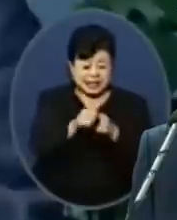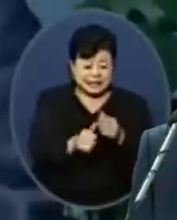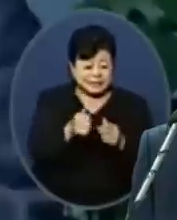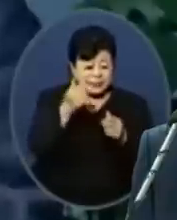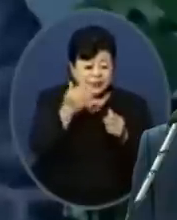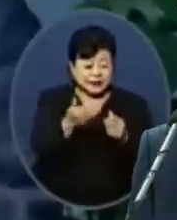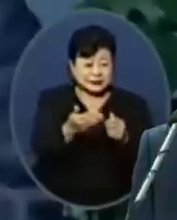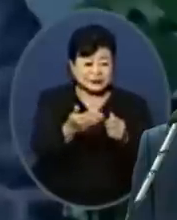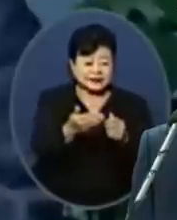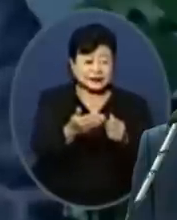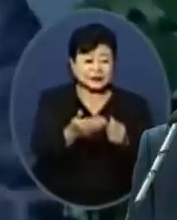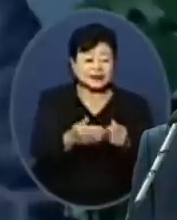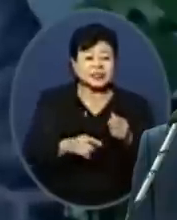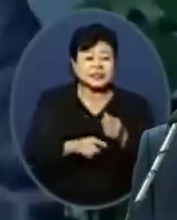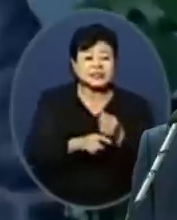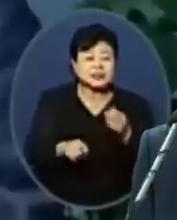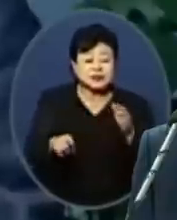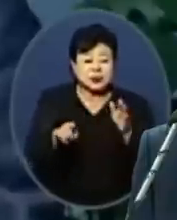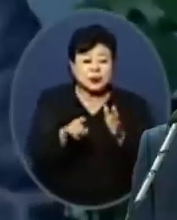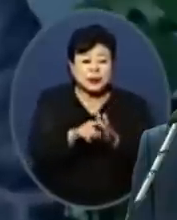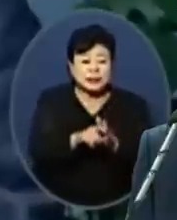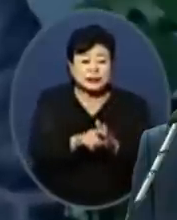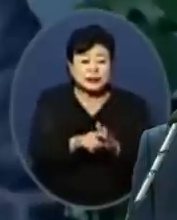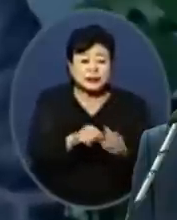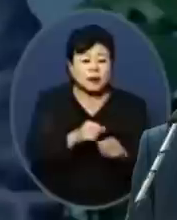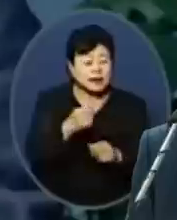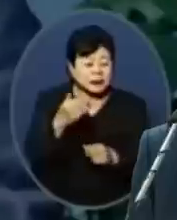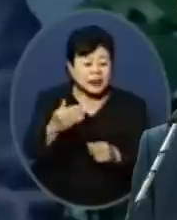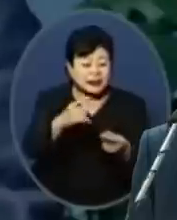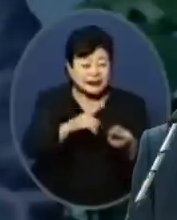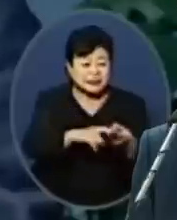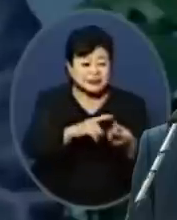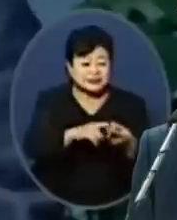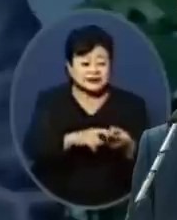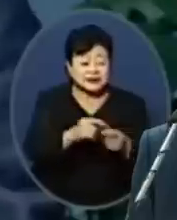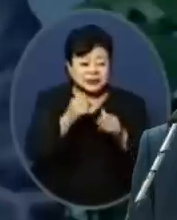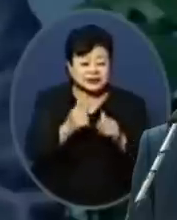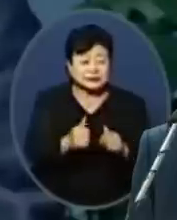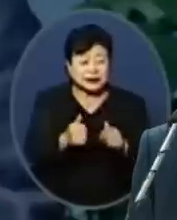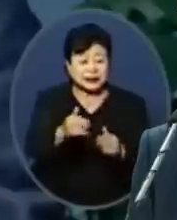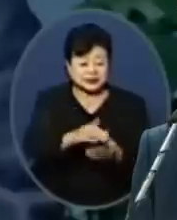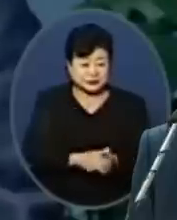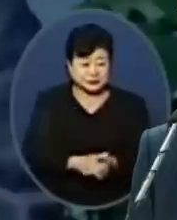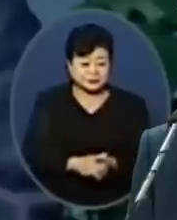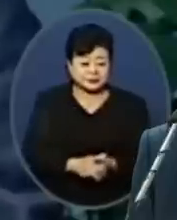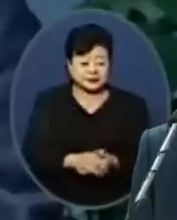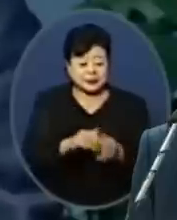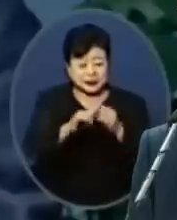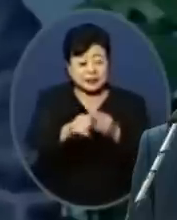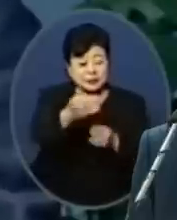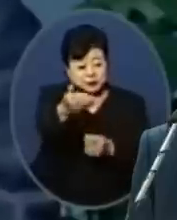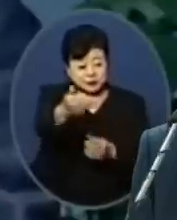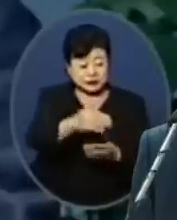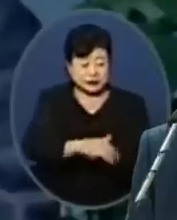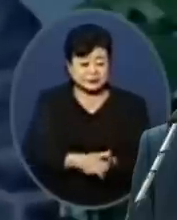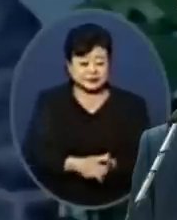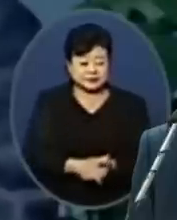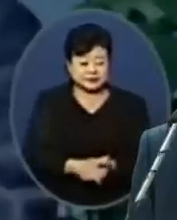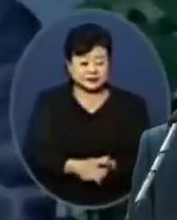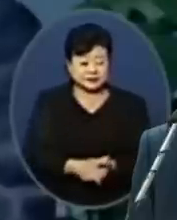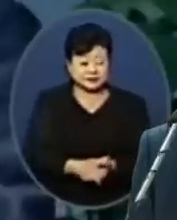하나님의 뜻을 위해서 무슨 일을 했는가 그것을 심판하셔서 상급을 주시게 되어 있는